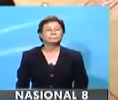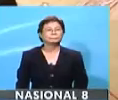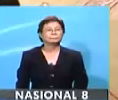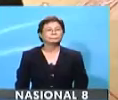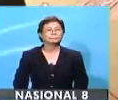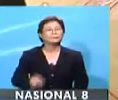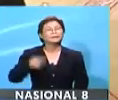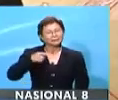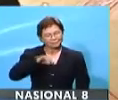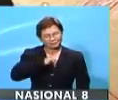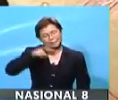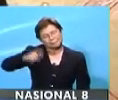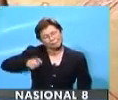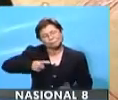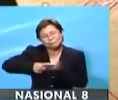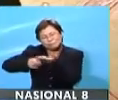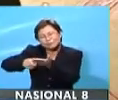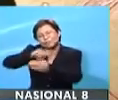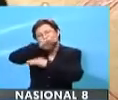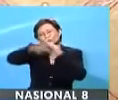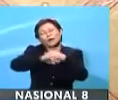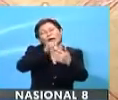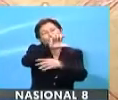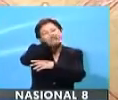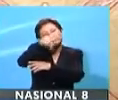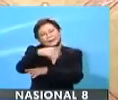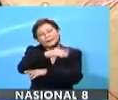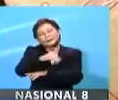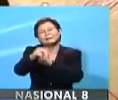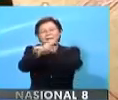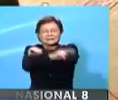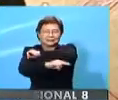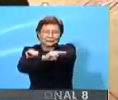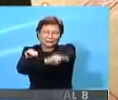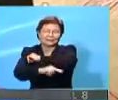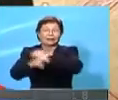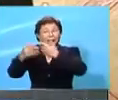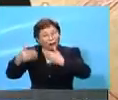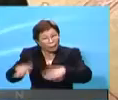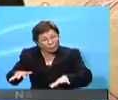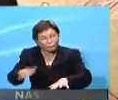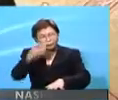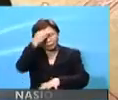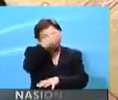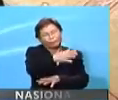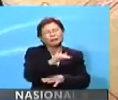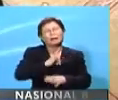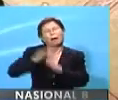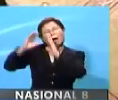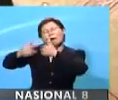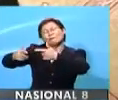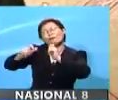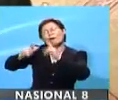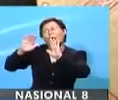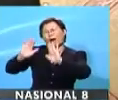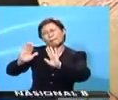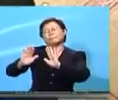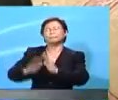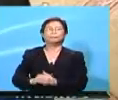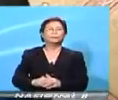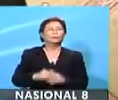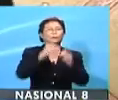Saya kena bincang dengan semua LP dan juga stakeholders, lepas tu saya akan maklumkan. Saya harap secepat mungkin. Kalau tanya saya, kalau